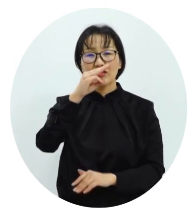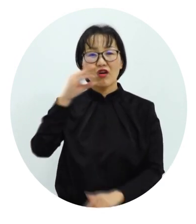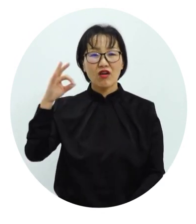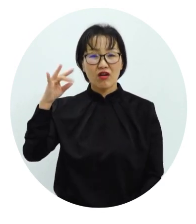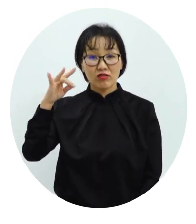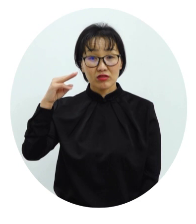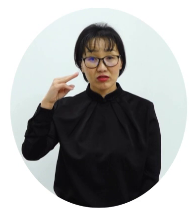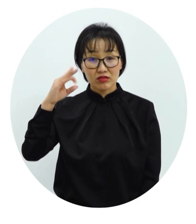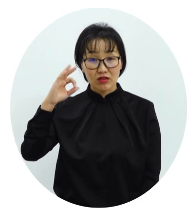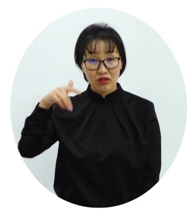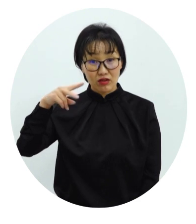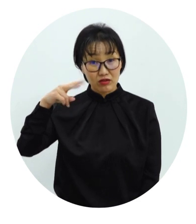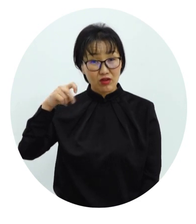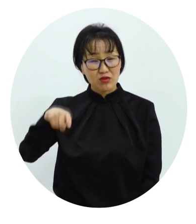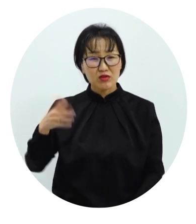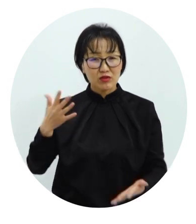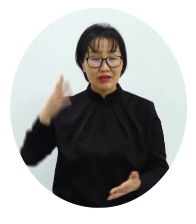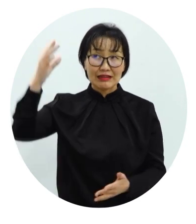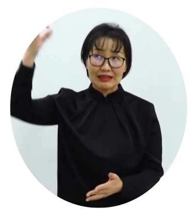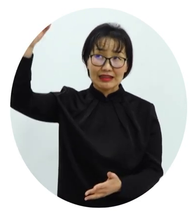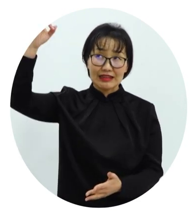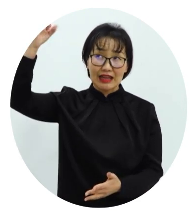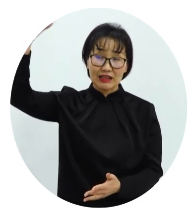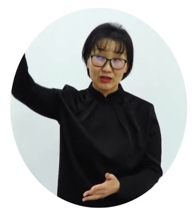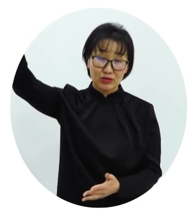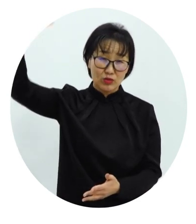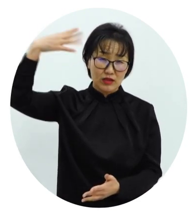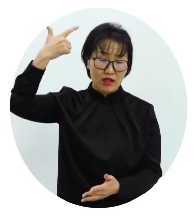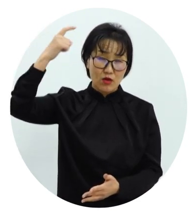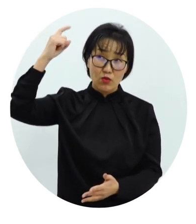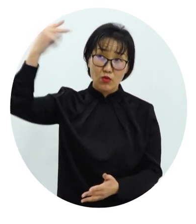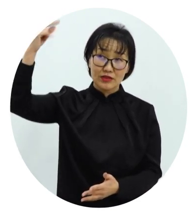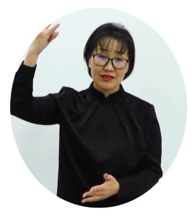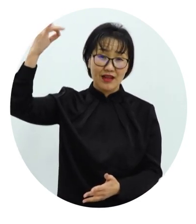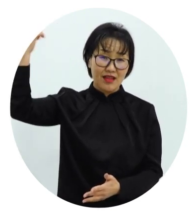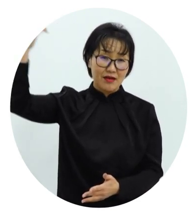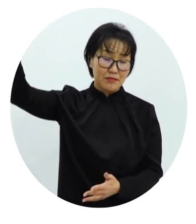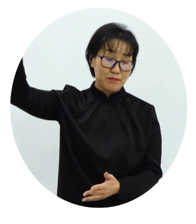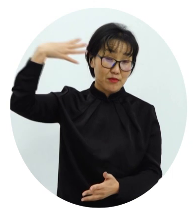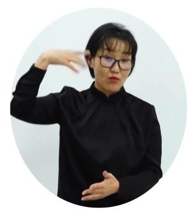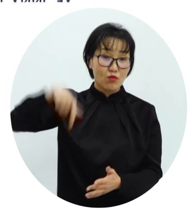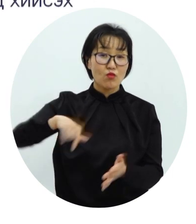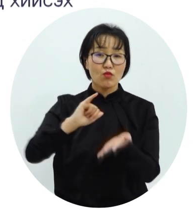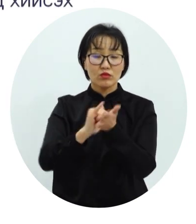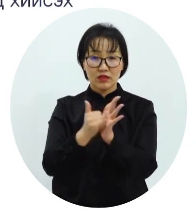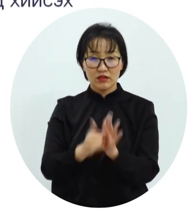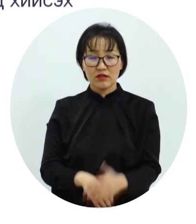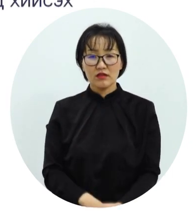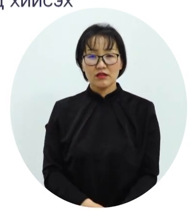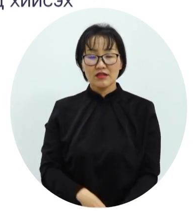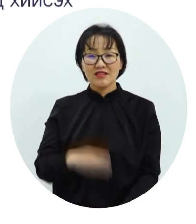Тоортоглох. Тоортоглох гэдэг маань нарны тусгал хүчтэй болохыг хэлж байгаа юм.